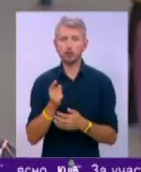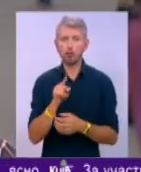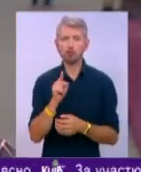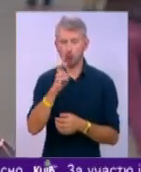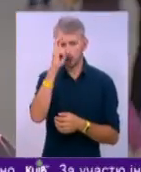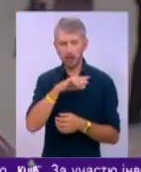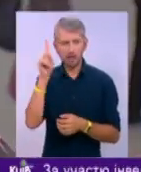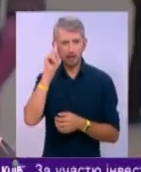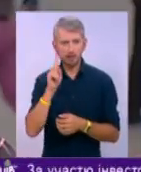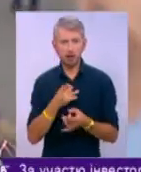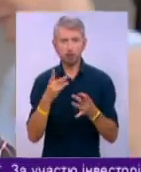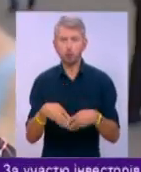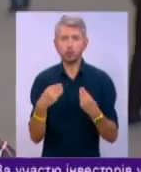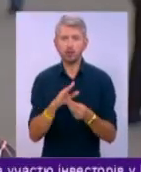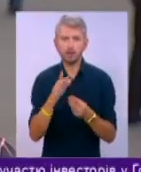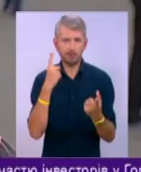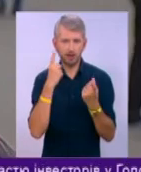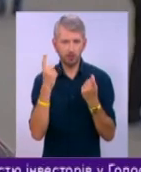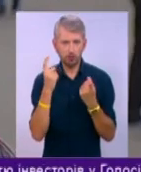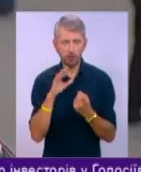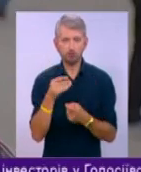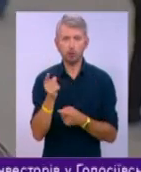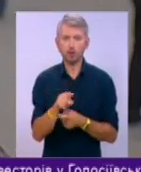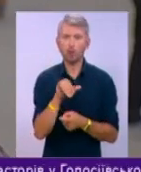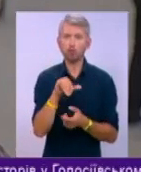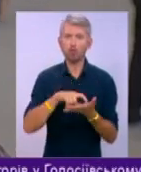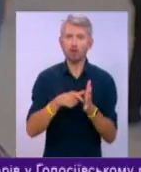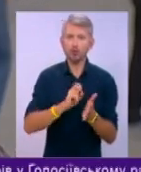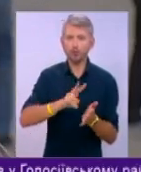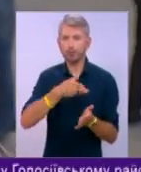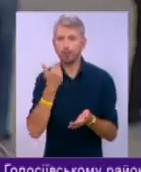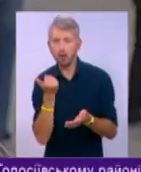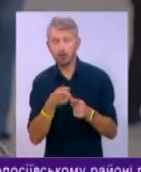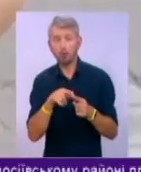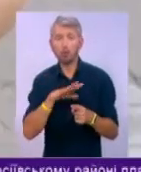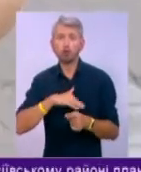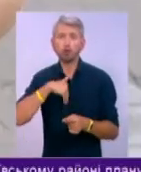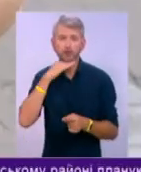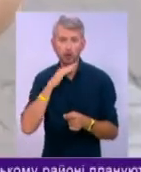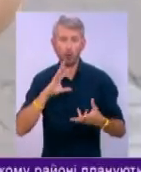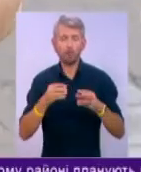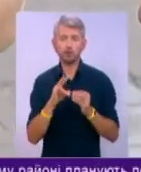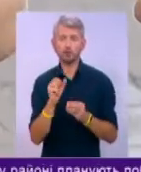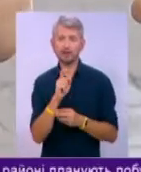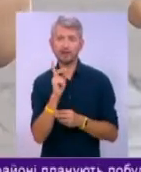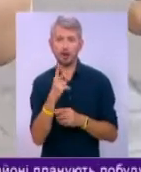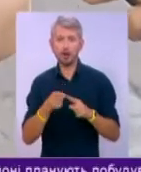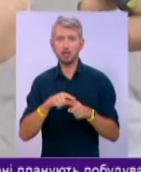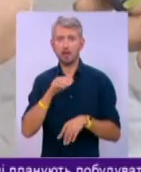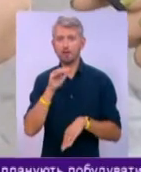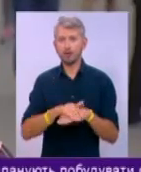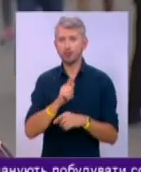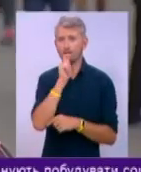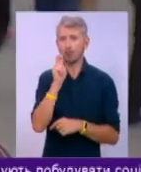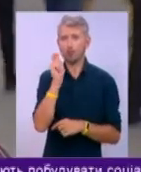країна Ізраїль просто не надала інформацію про те, є в нього квартира чи немає. І цього було достатньо. Висновок НАЗК – це фактично